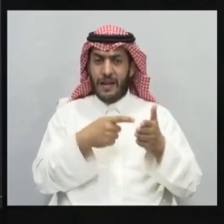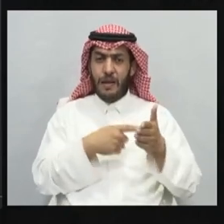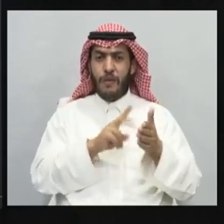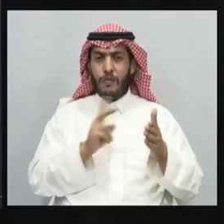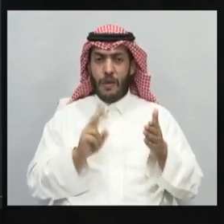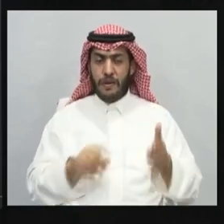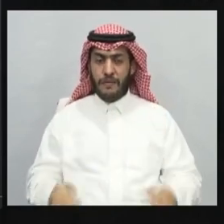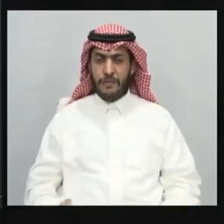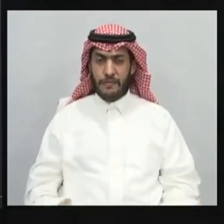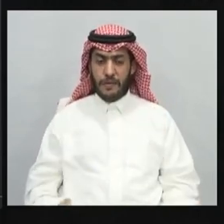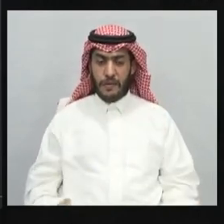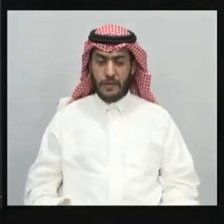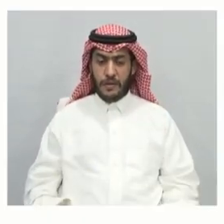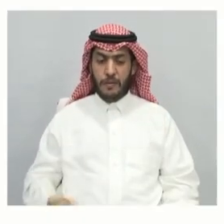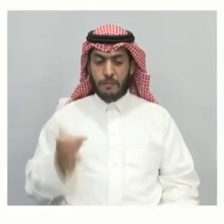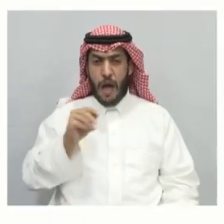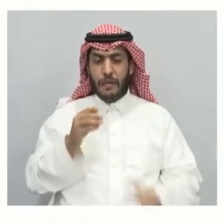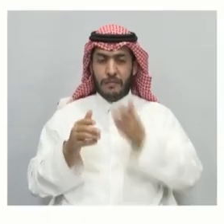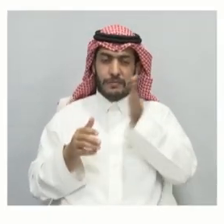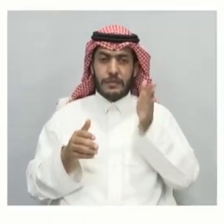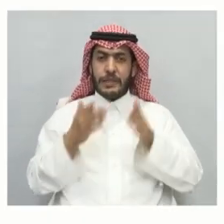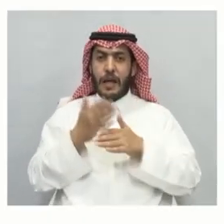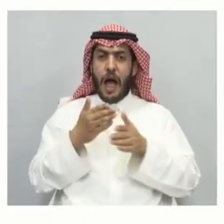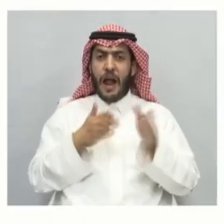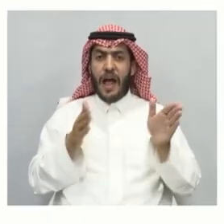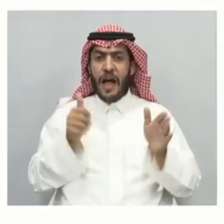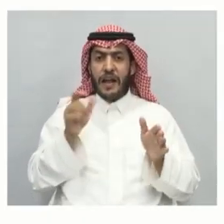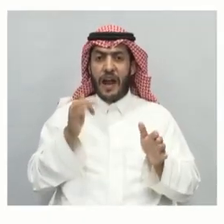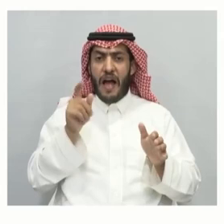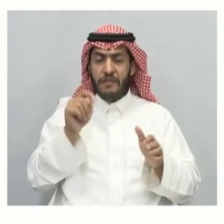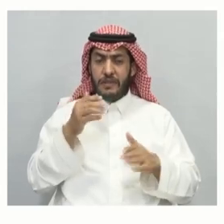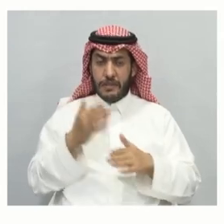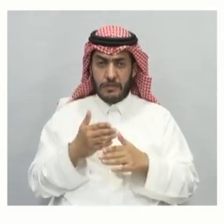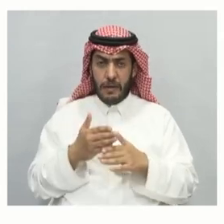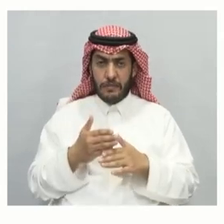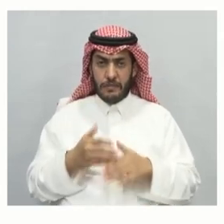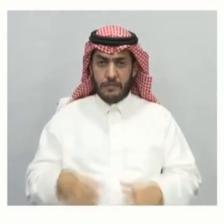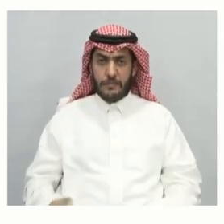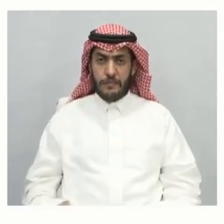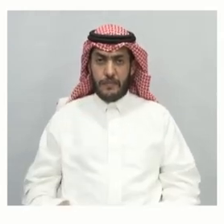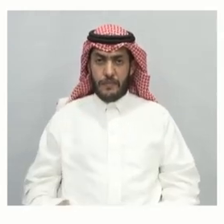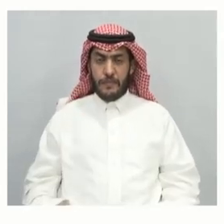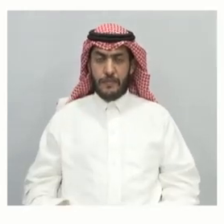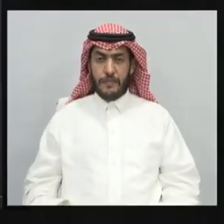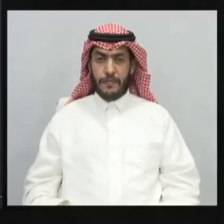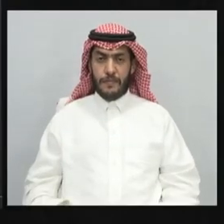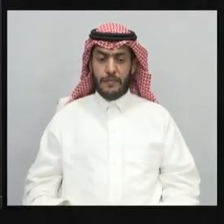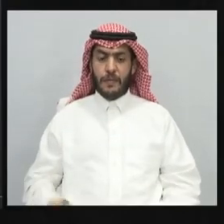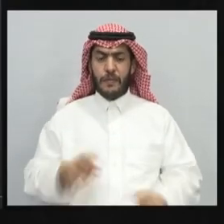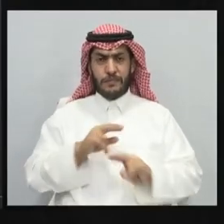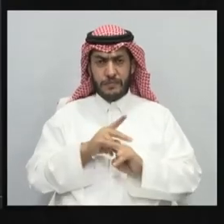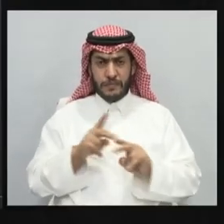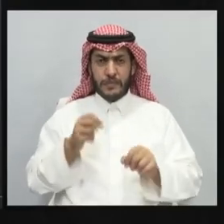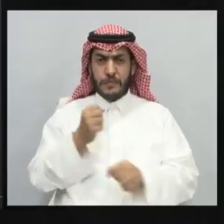الاول كذلك الاشعاع اللي انحرف ليش انحرف ليش ما يكون مثلا ينفذ او يرتد بشكل او او